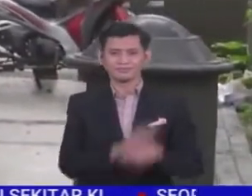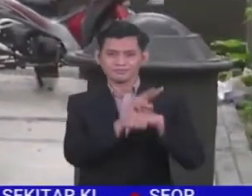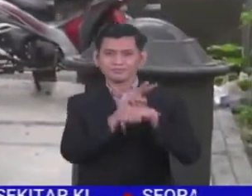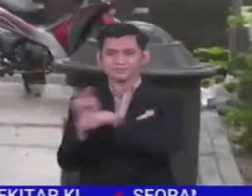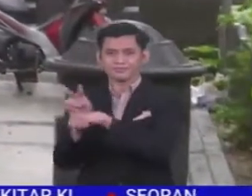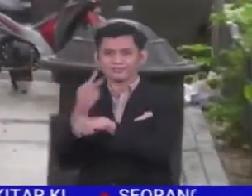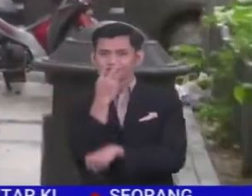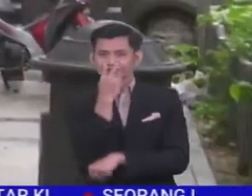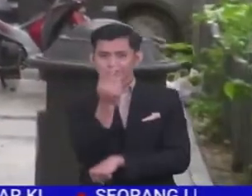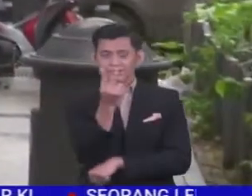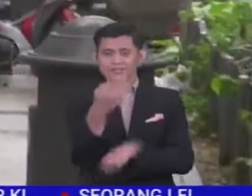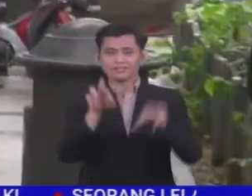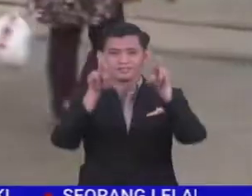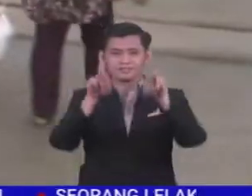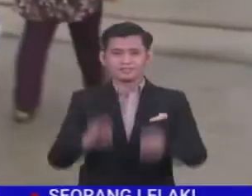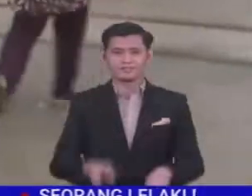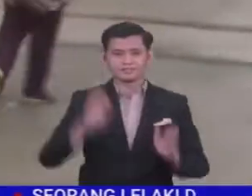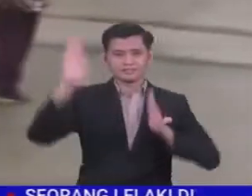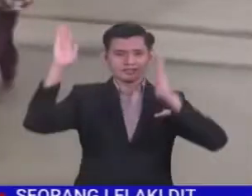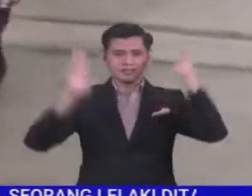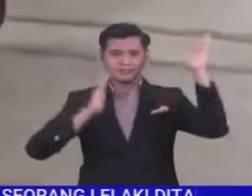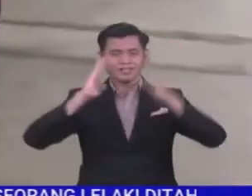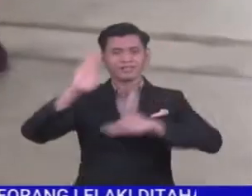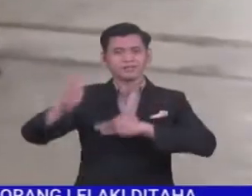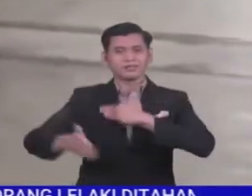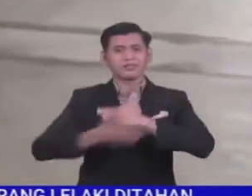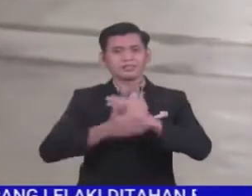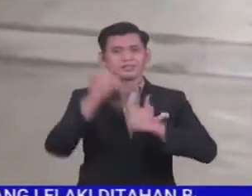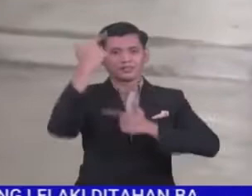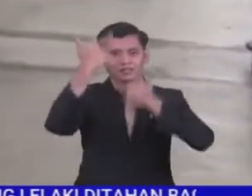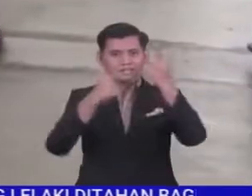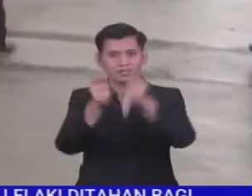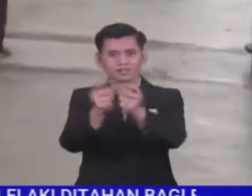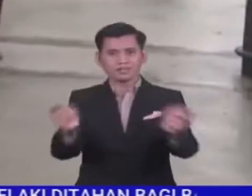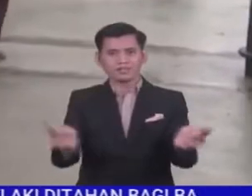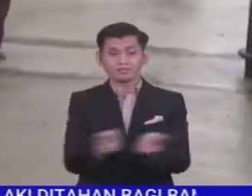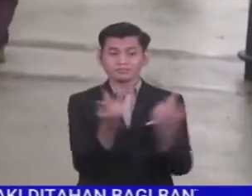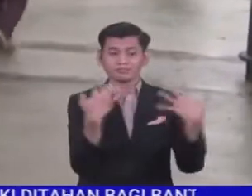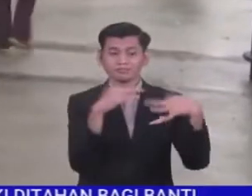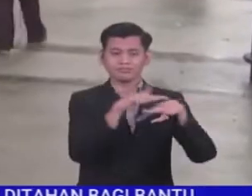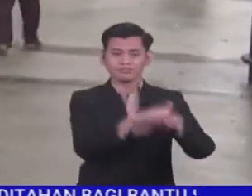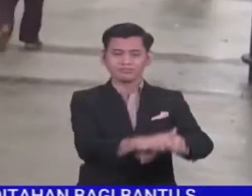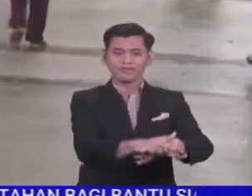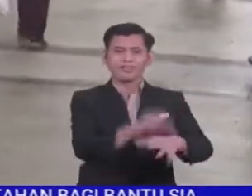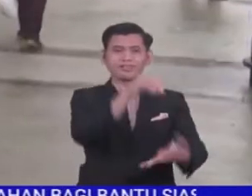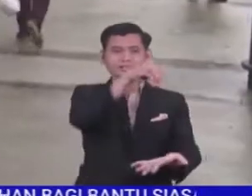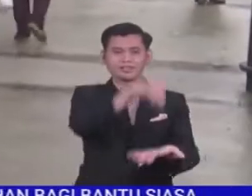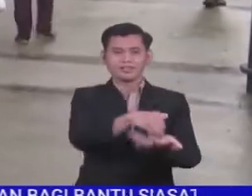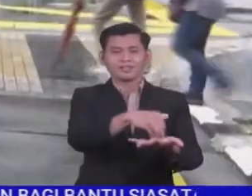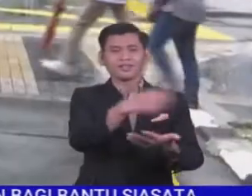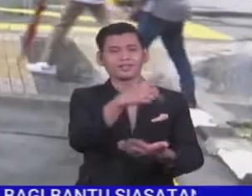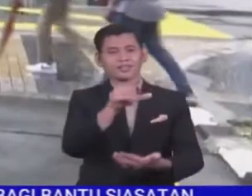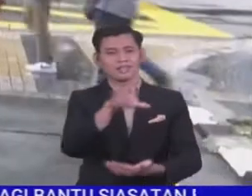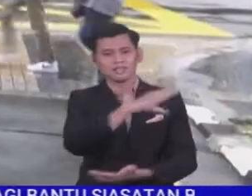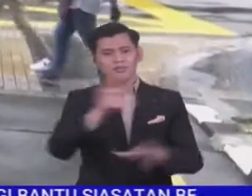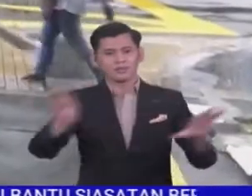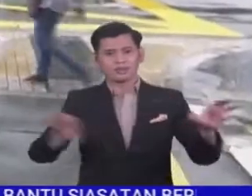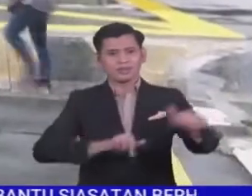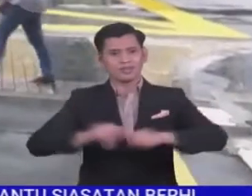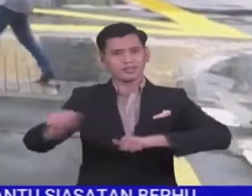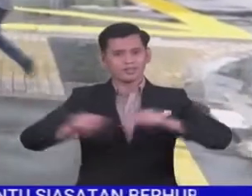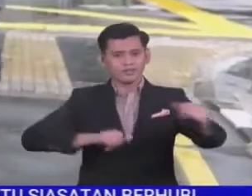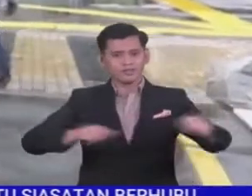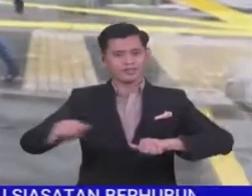Tinjauan mendapati rakyat Malaysia kembali mengunjungi kawasan tumpuan ramai di ibu kota bagi meneruskan aktiviti harian dan meluangkan